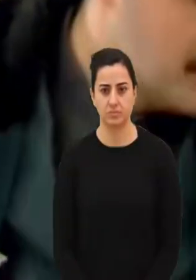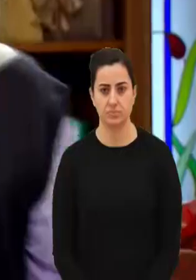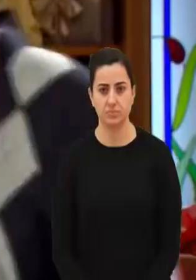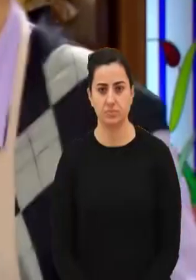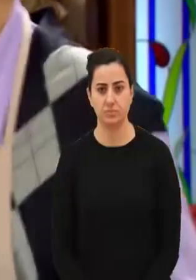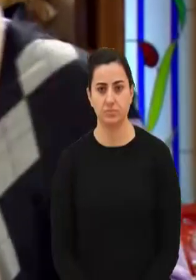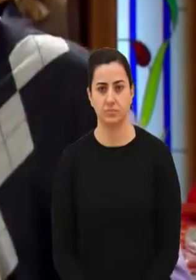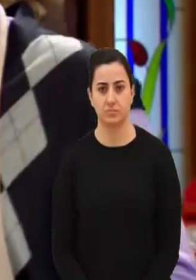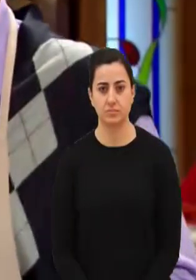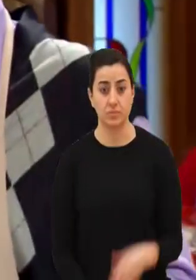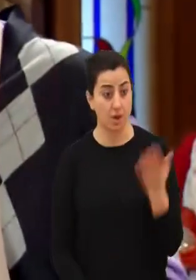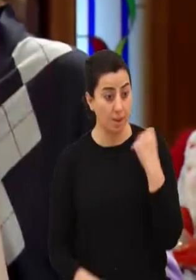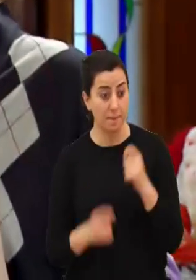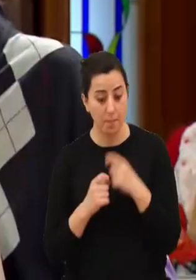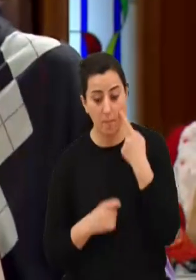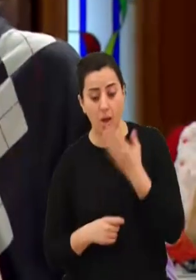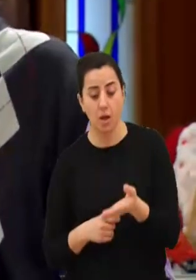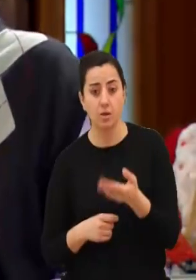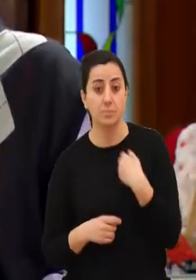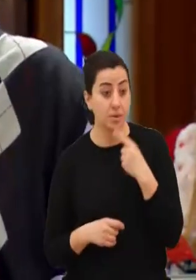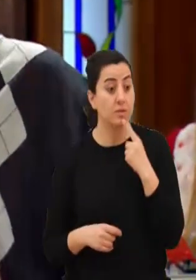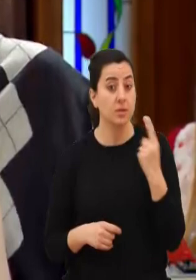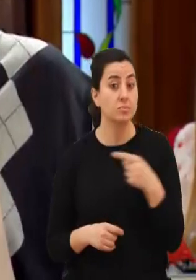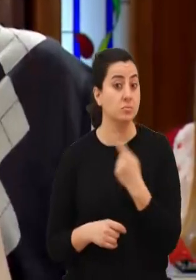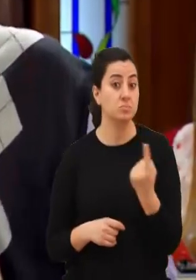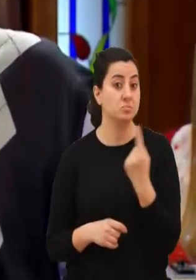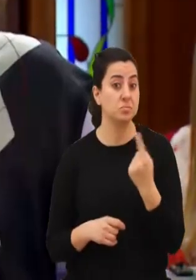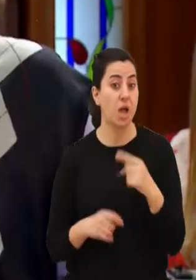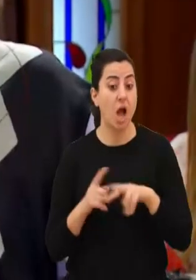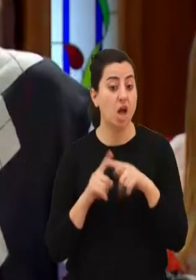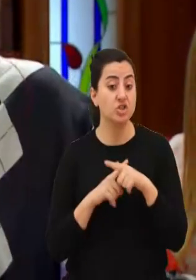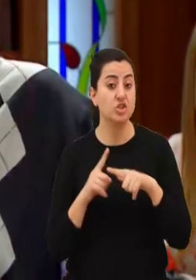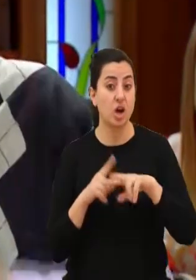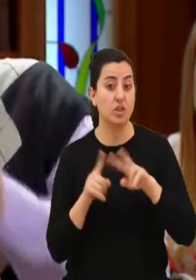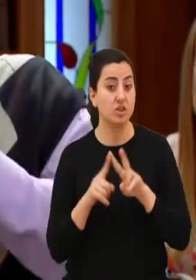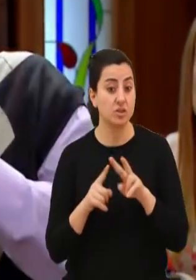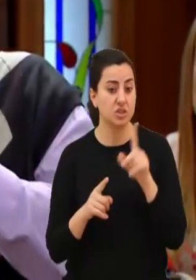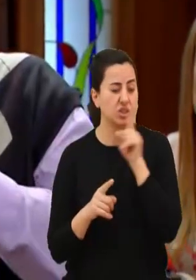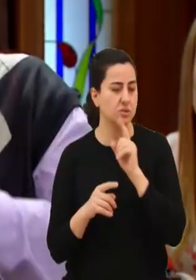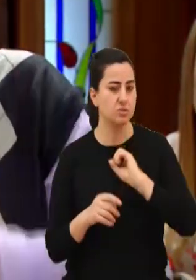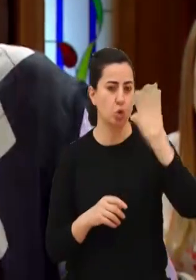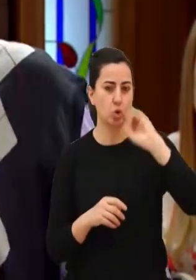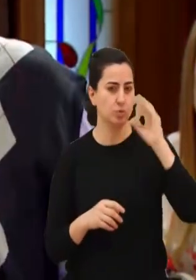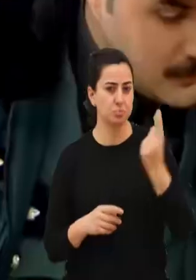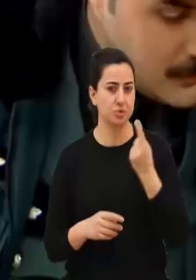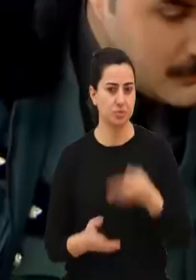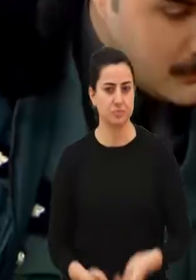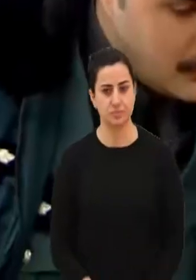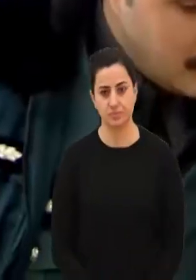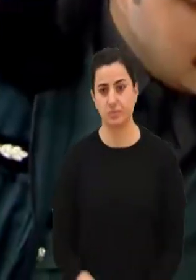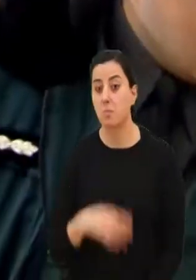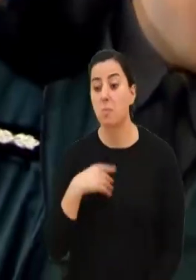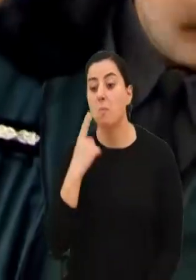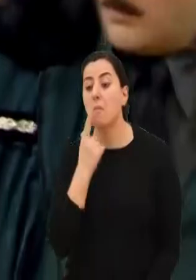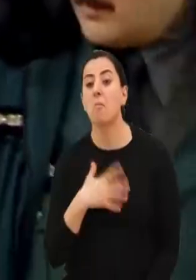Ha, Bekir. Ha? Bak bak, ben sana demedim mi? Bazıları ajant diye İngilizlere şey yapıyormuş, İngilizlere. Dur